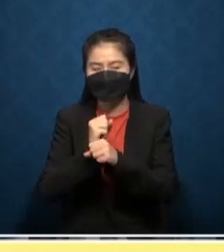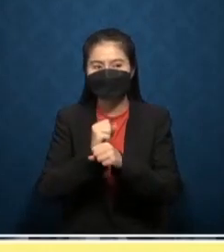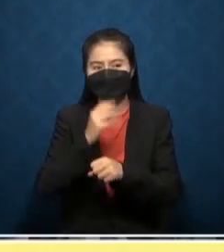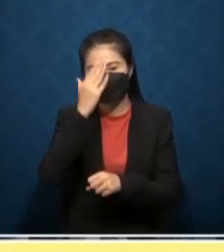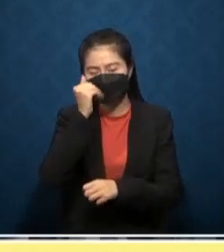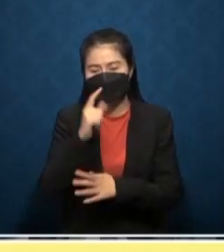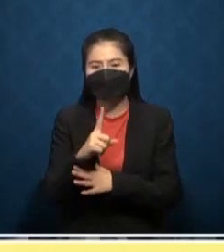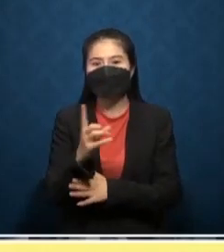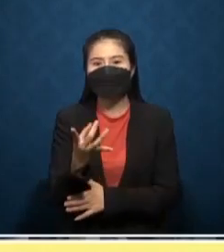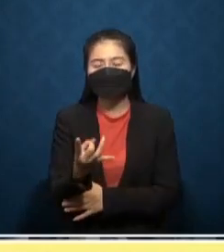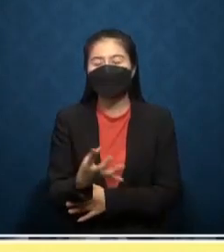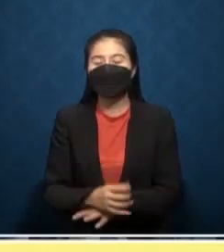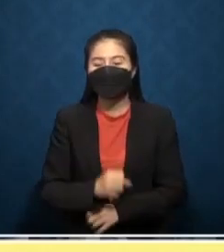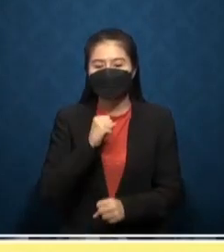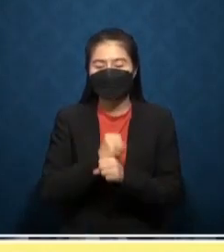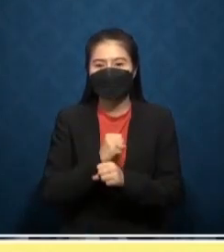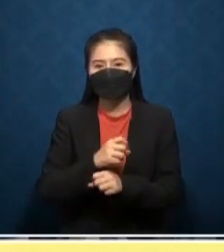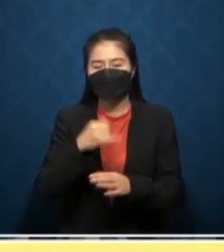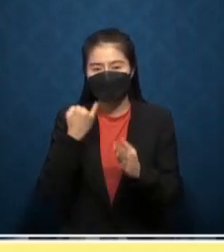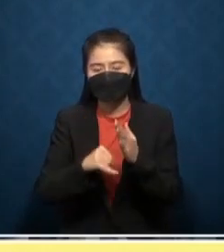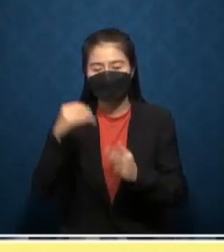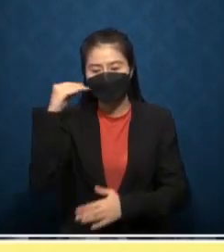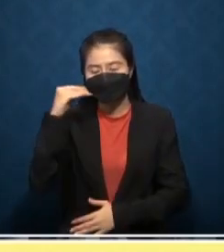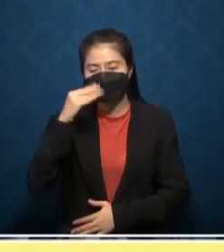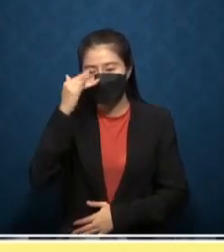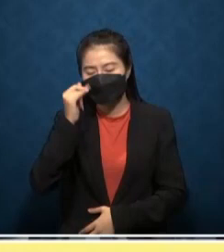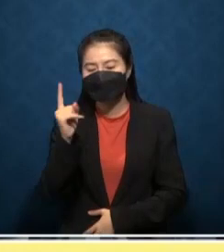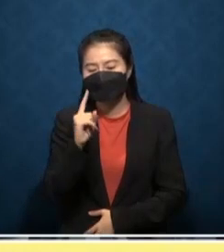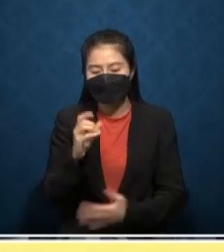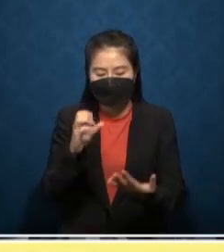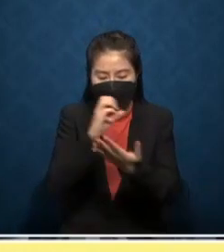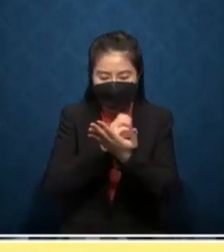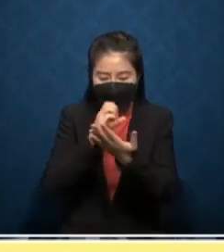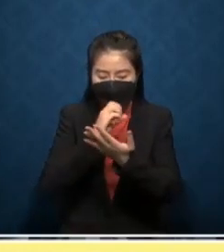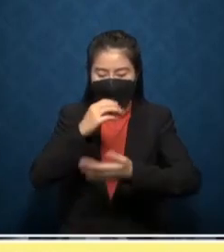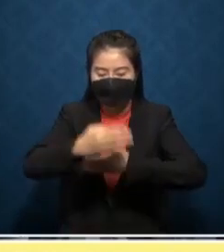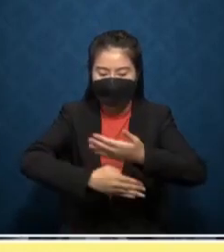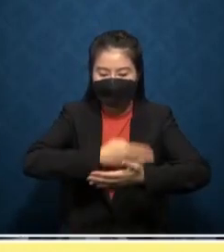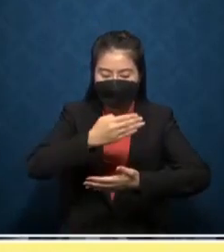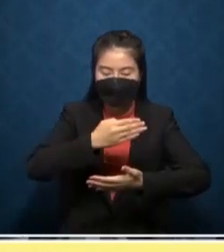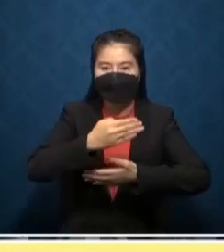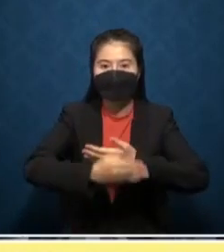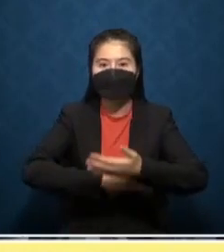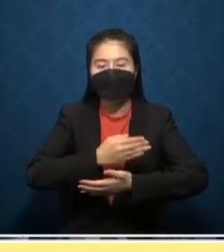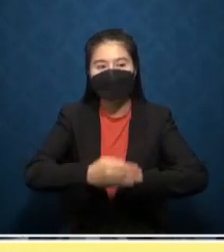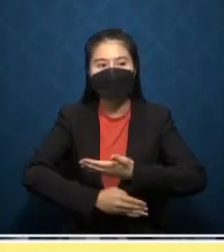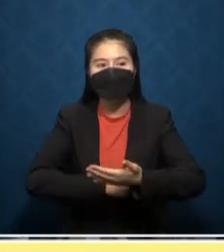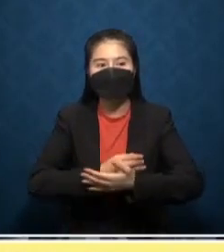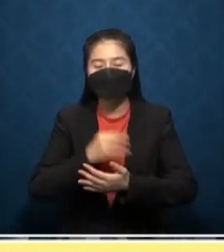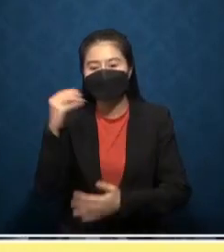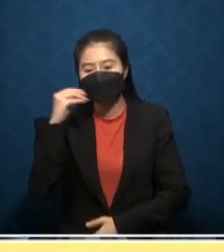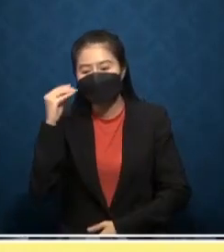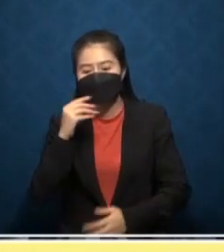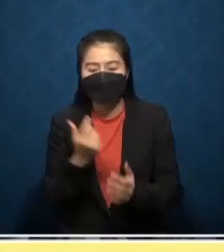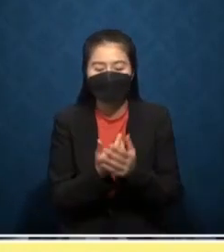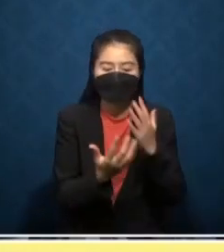ยาสิบตดเป็สวใหญ่วังคนคายาสบตด ขายยาสบตด ตัวเล็กตัวน้อยเข้าออกเจ็ร